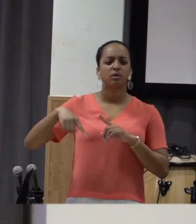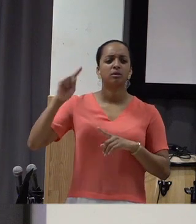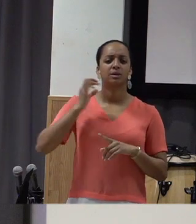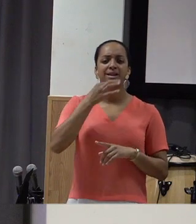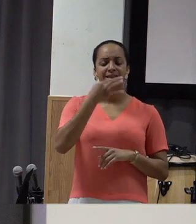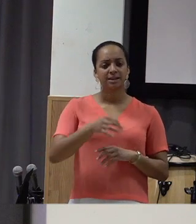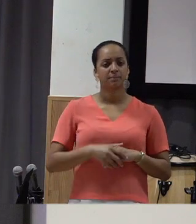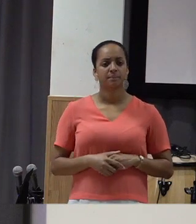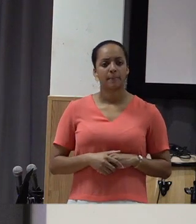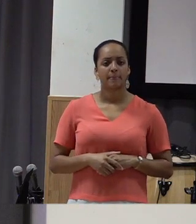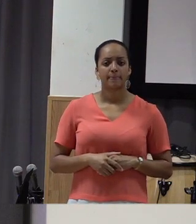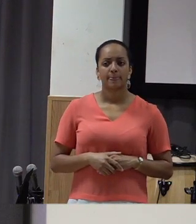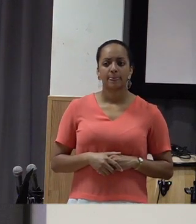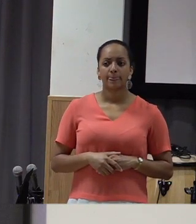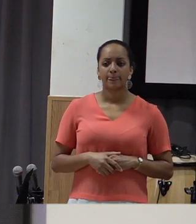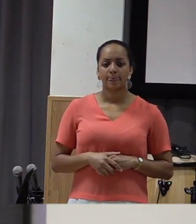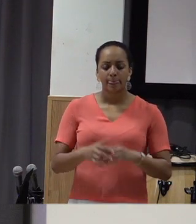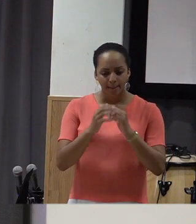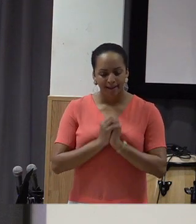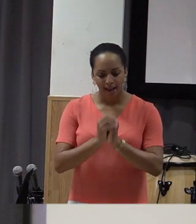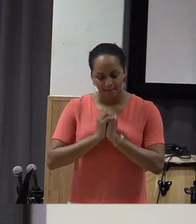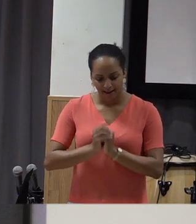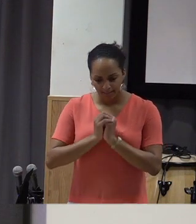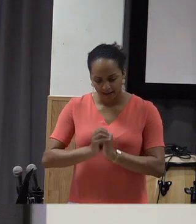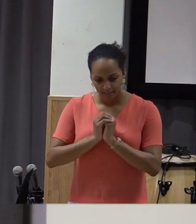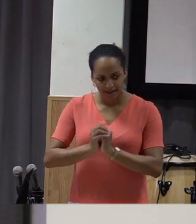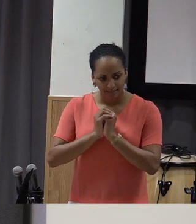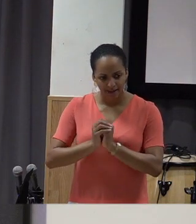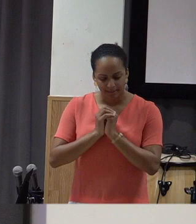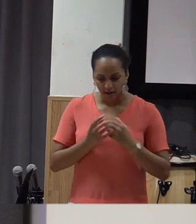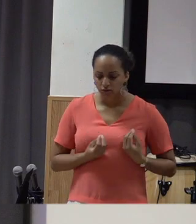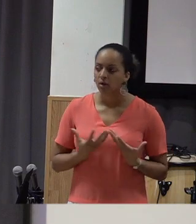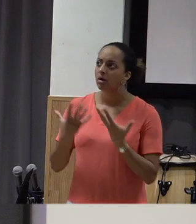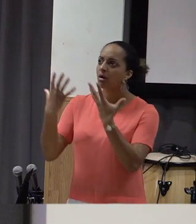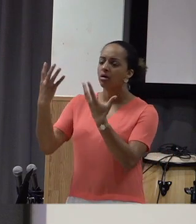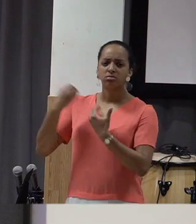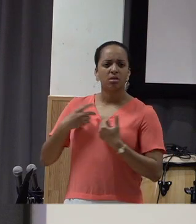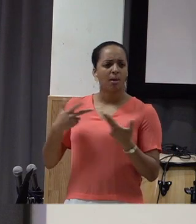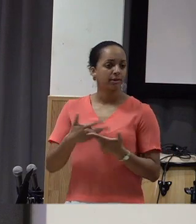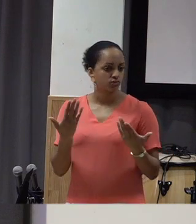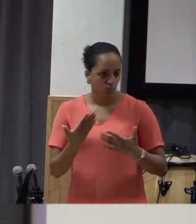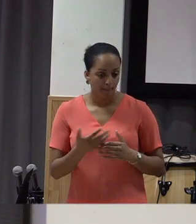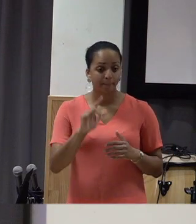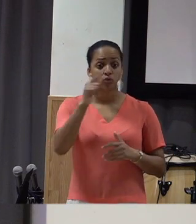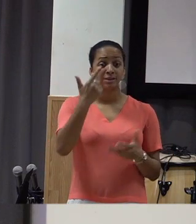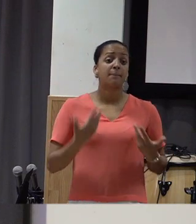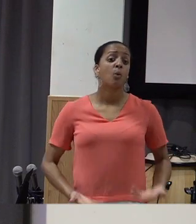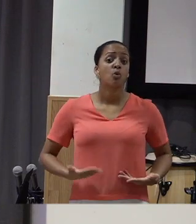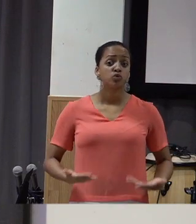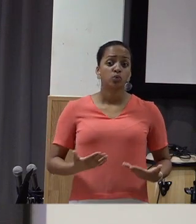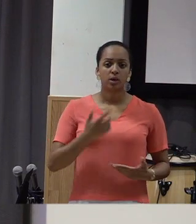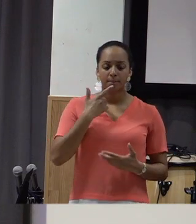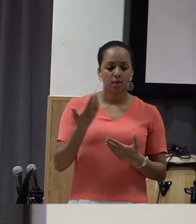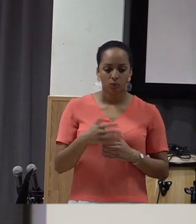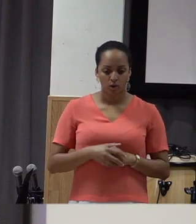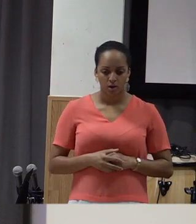pouvait nous empêcher de faire monter des prières à Dieu? C'est ce que nous avions vu ensemble. Et la deuxième question que nous allons voir aujourd'hui, c'est pourquoi est-ce